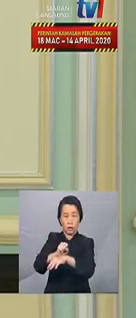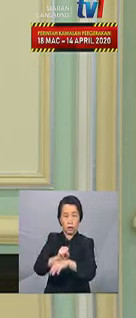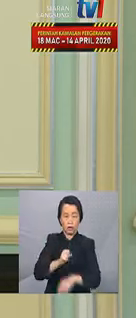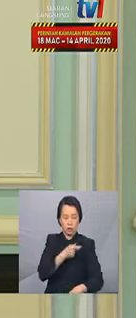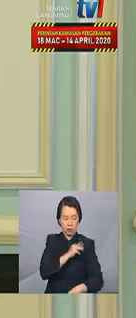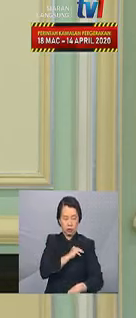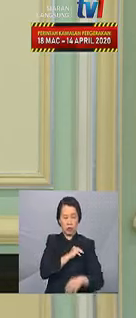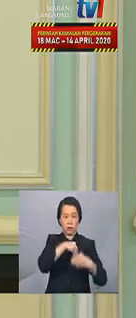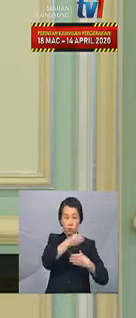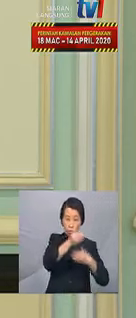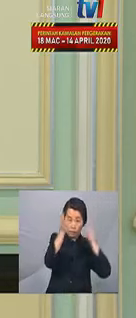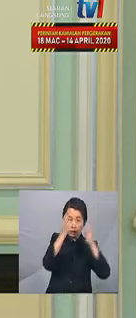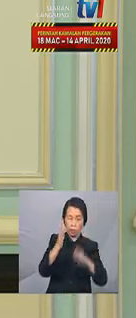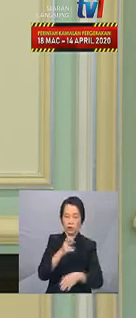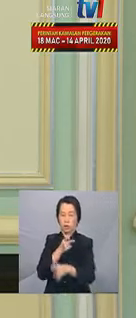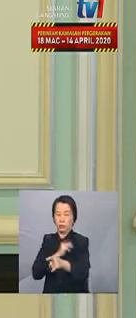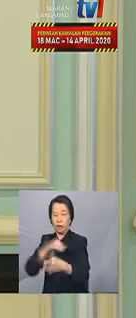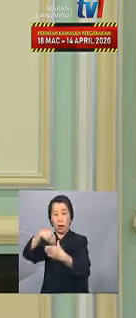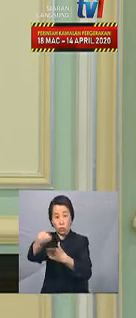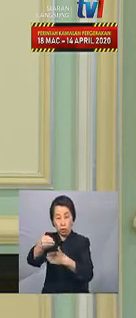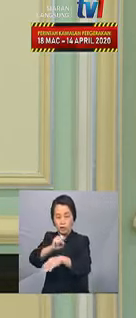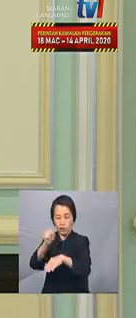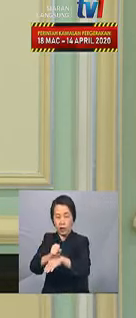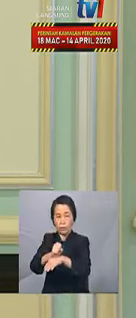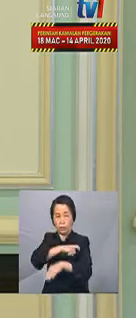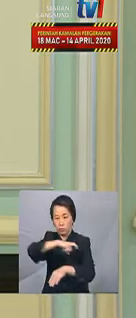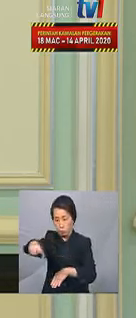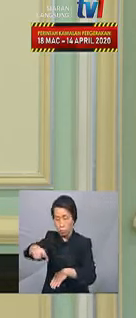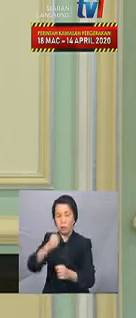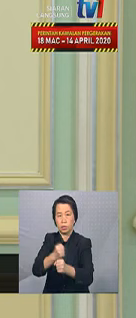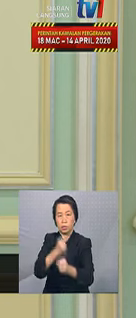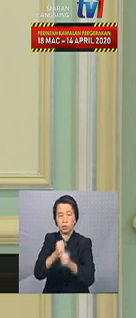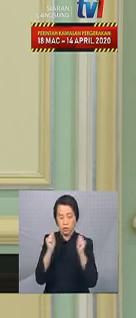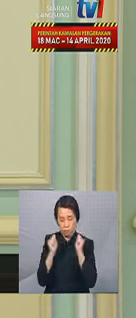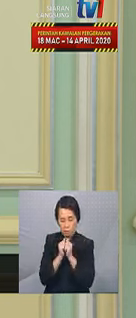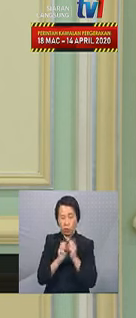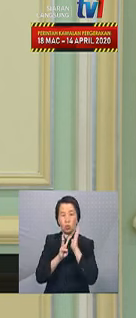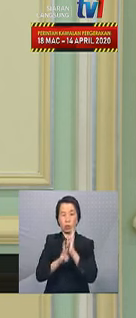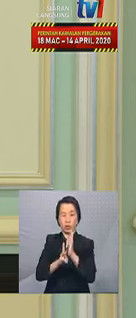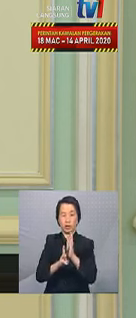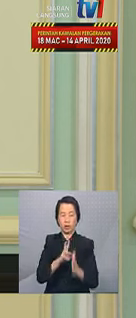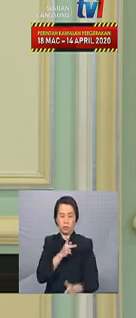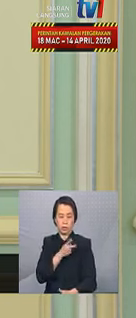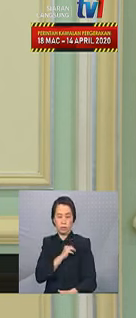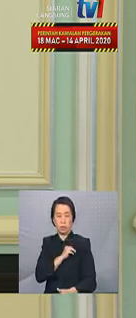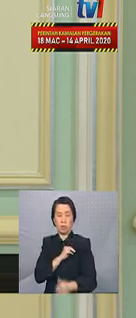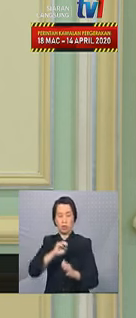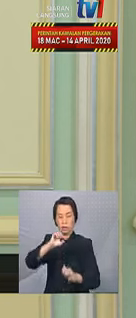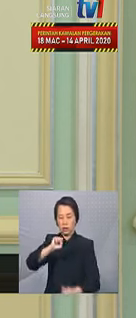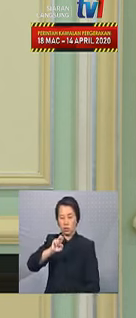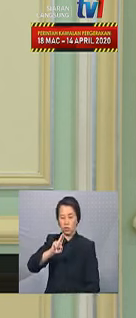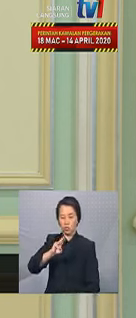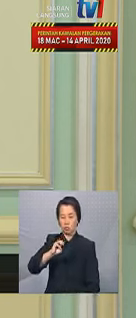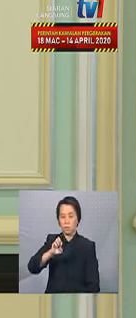Kementerian Luar Malaysia dan Singapura berserta juga dengan wakil daripada Kementerian Sumber Manusia